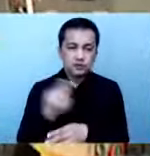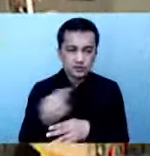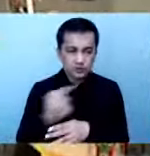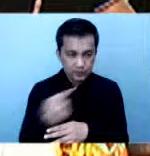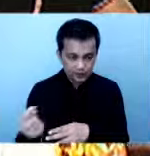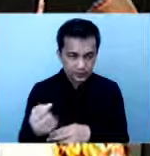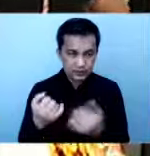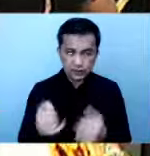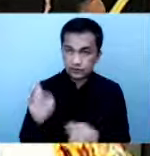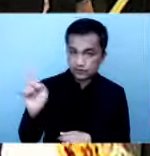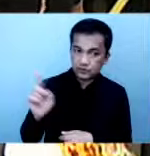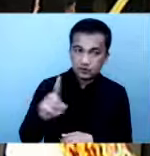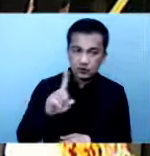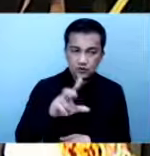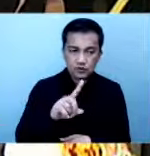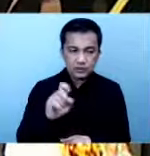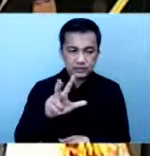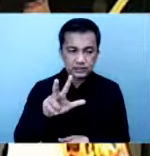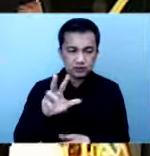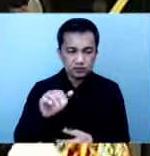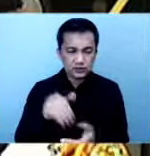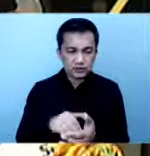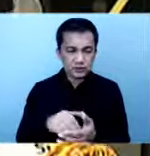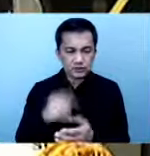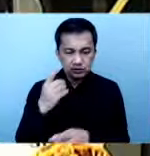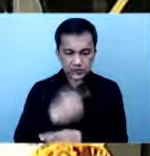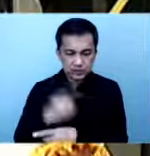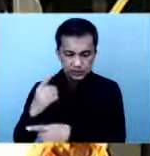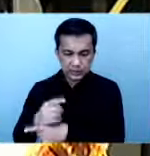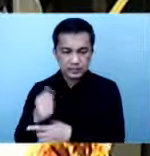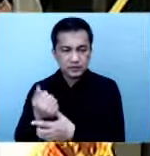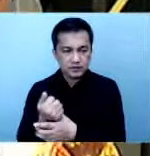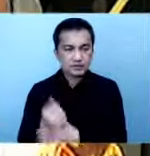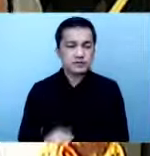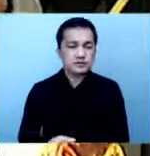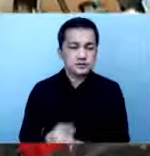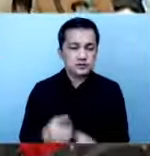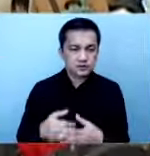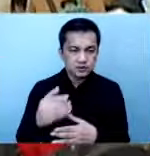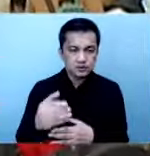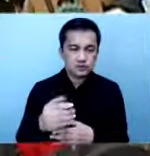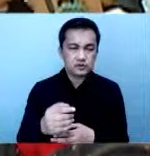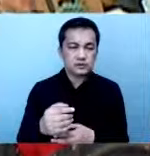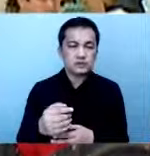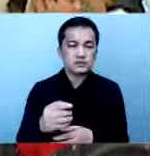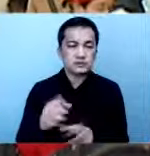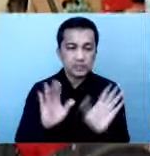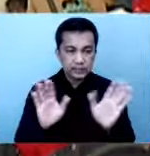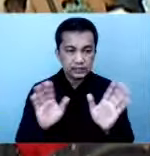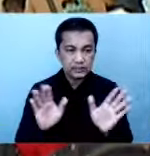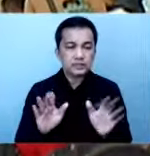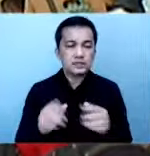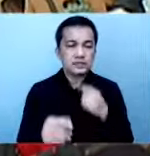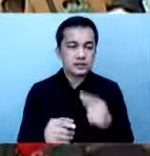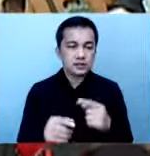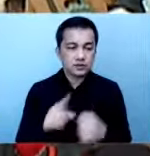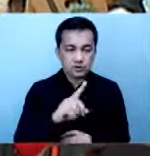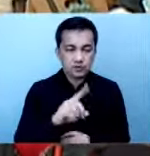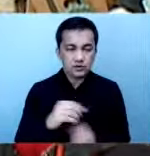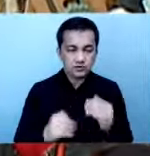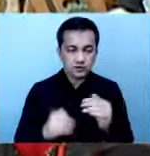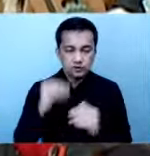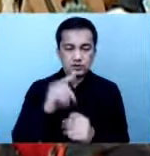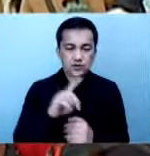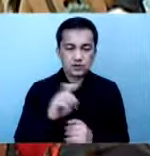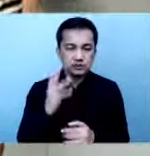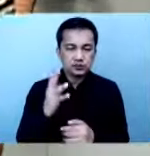nasa 132,000 ang daily average na pasahero, pagsapit ng linggo, aabot na raw ito sa 140,000